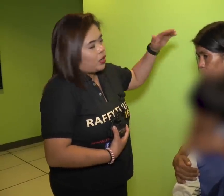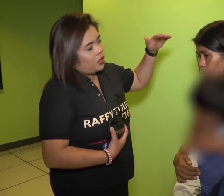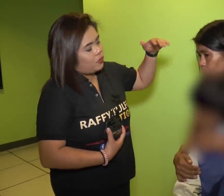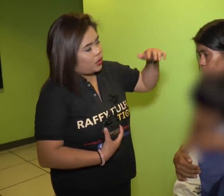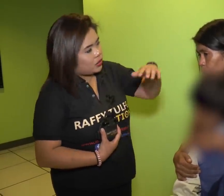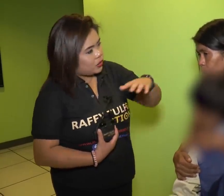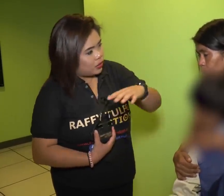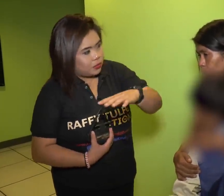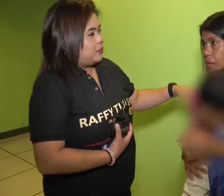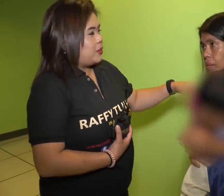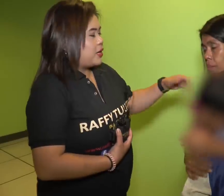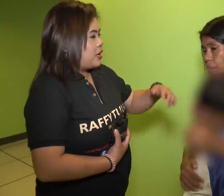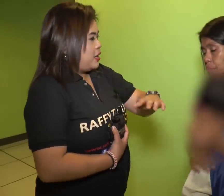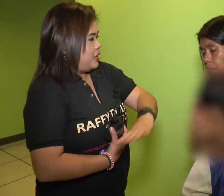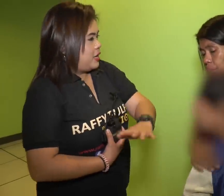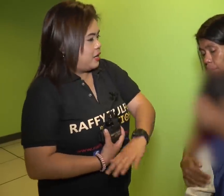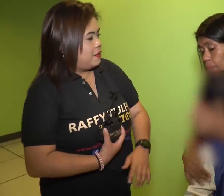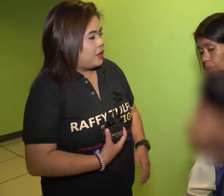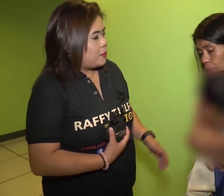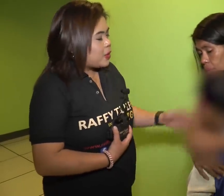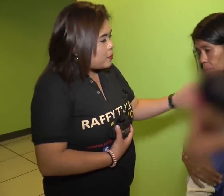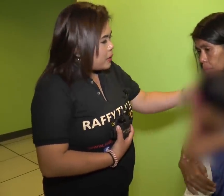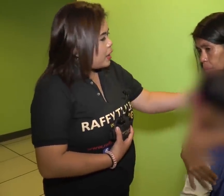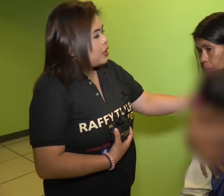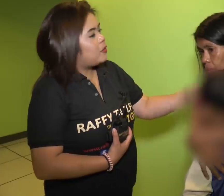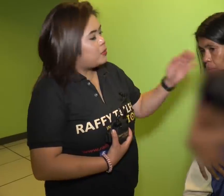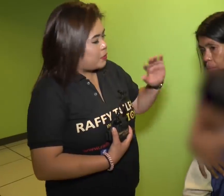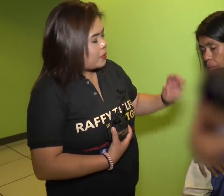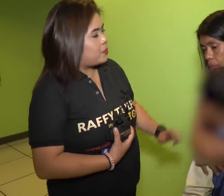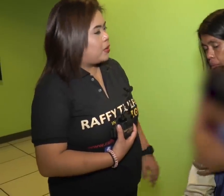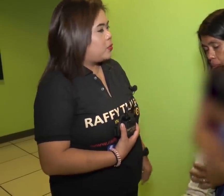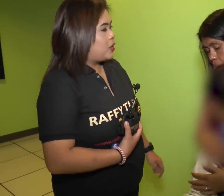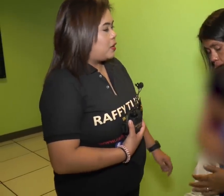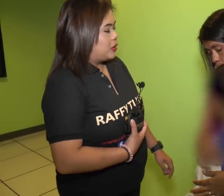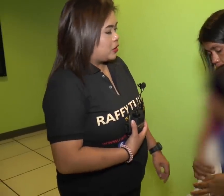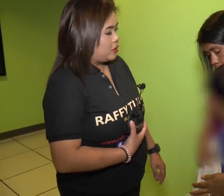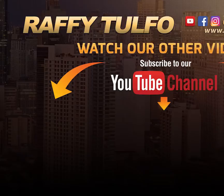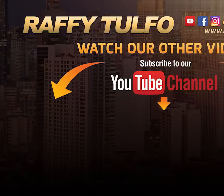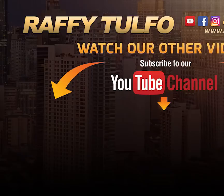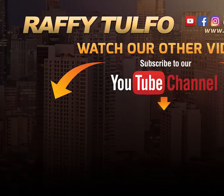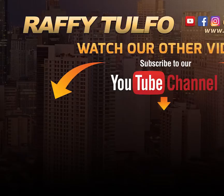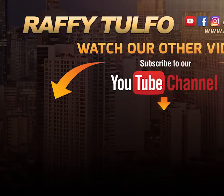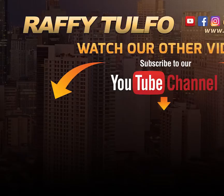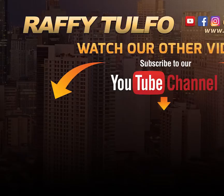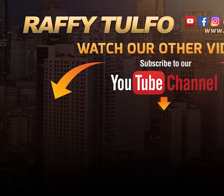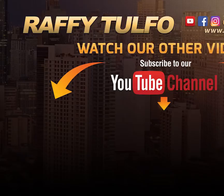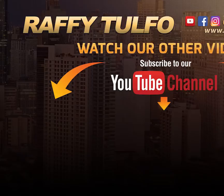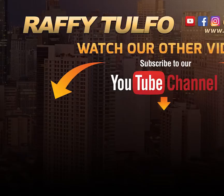sa UAAP hanggang sa mga barangay liga. Kami na pong bahala, ma'am. Ipapaban po natin siya.